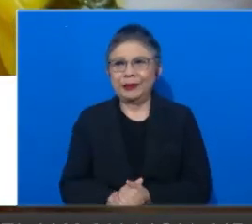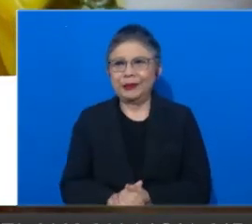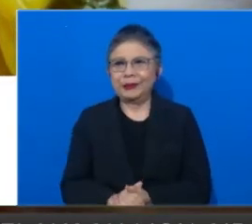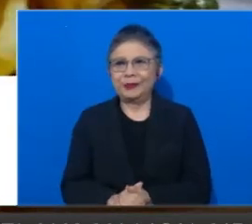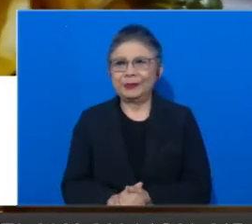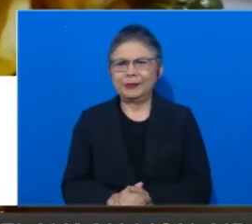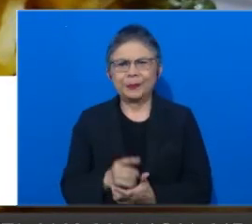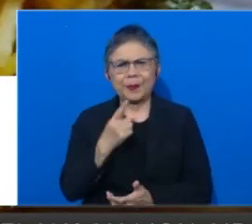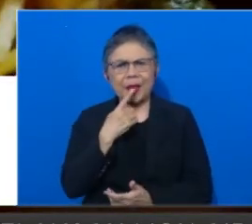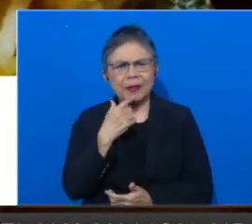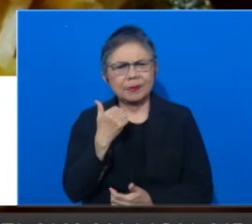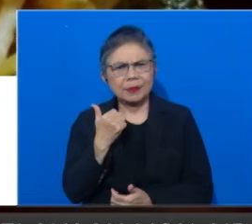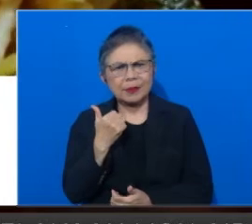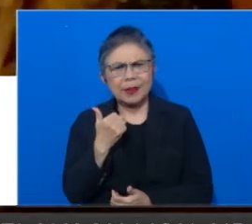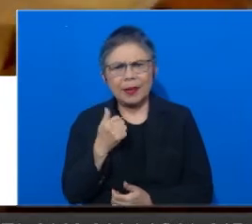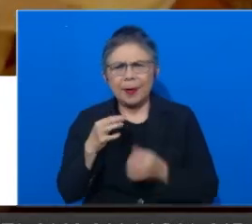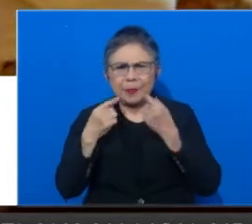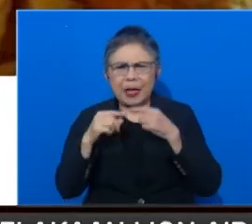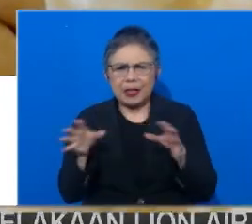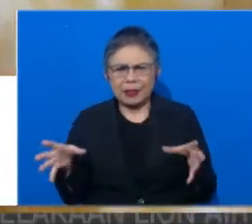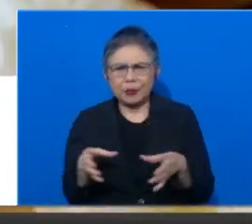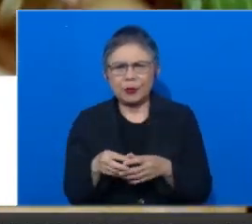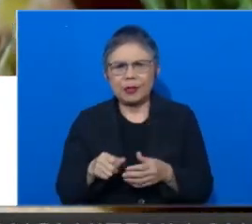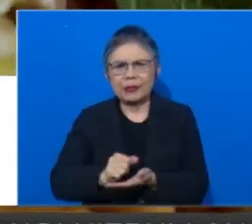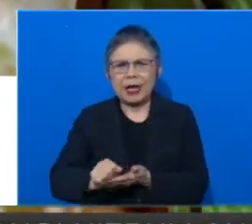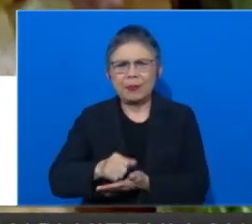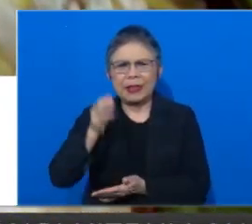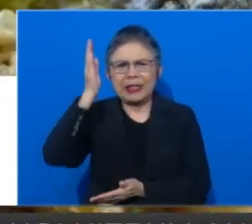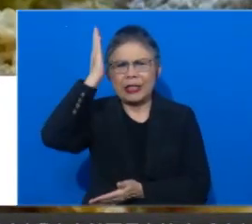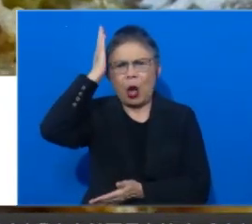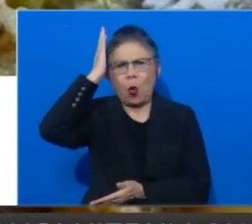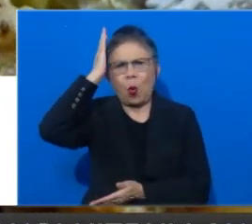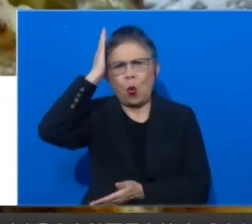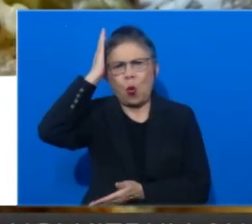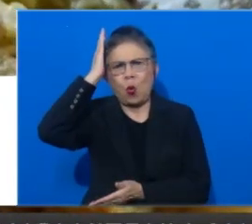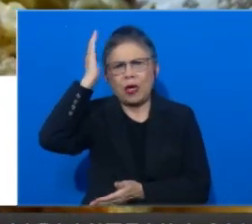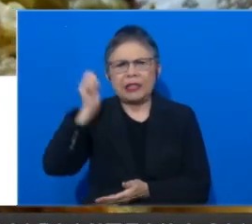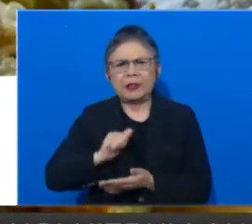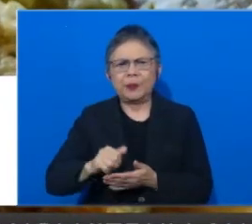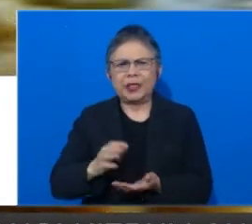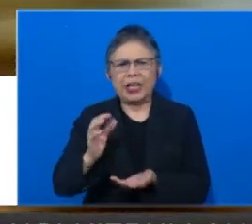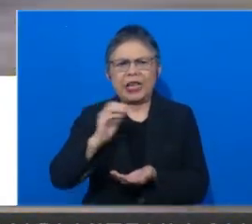Apa rasanya ya jika mie ayam dipadupadankan dengan sambal hijau ala nasi Padang?